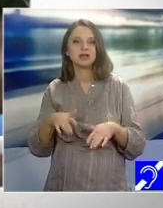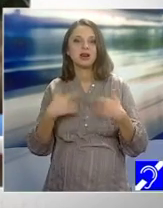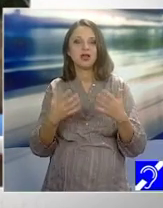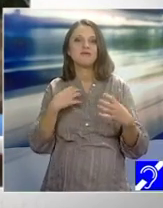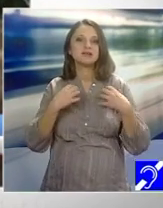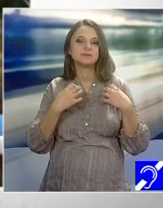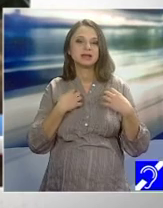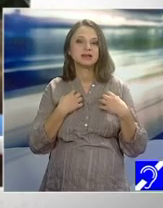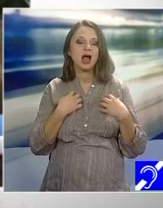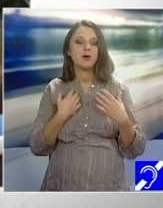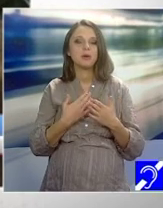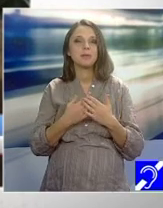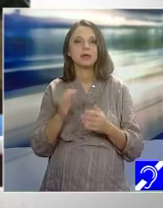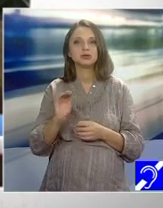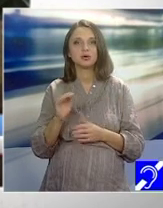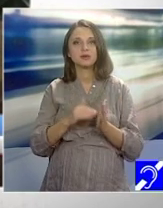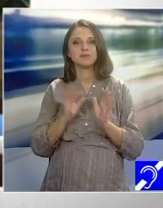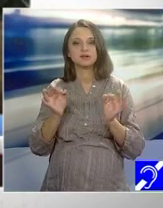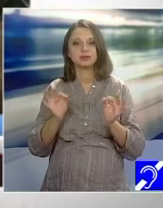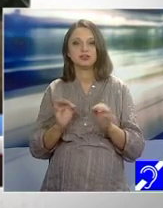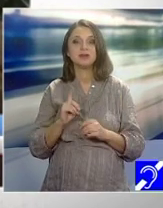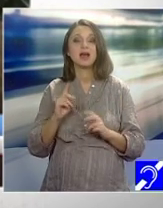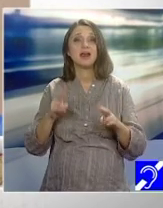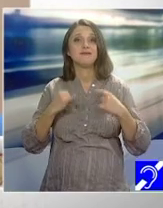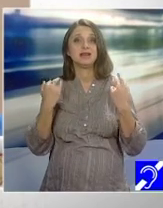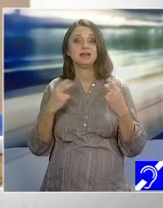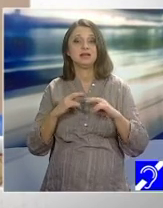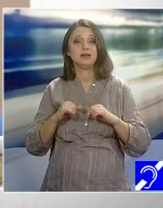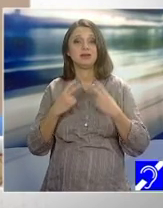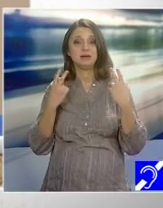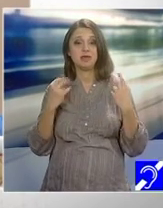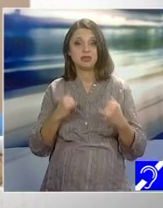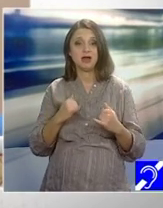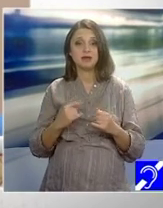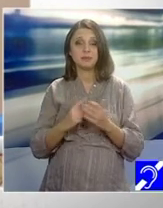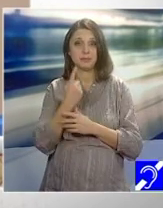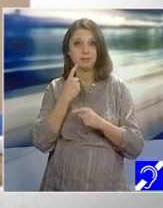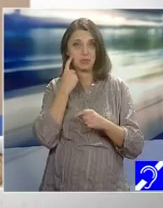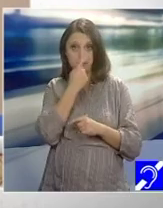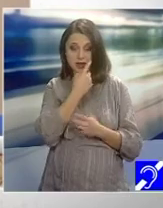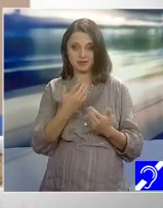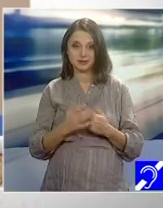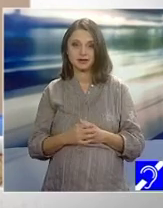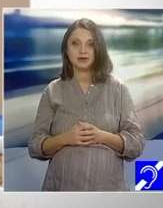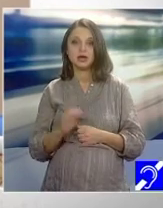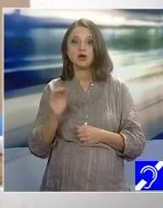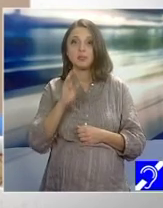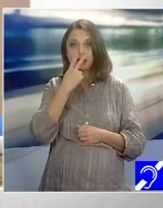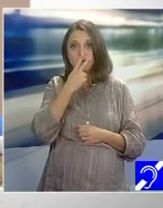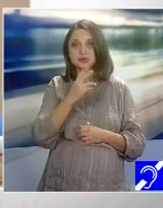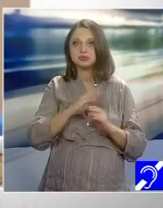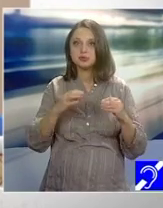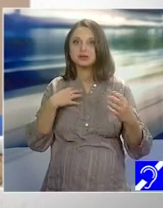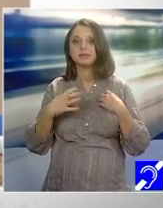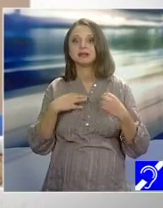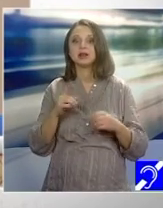nevoi speciale. Evenimentul de astăzi a fost însă o premieră. Copiii au văzut multe spectacole ale Teatrului de Păpuși Puc, dar